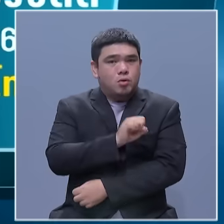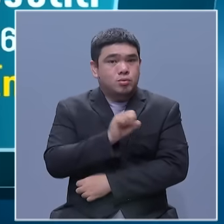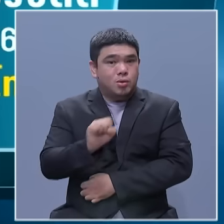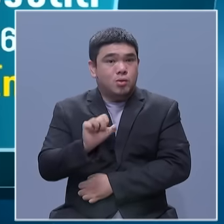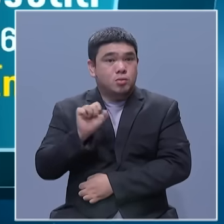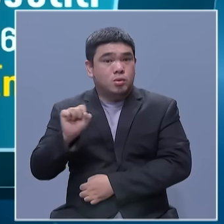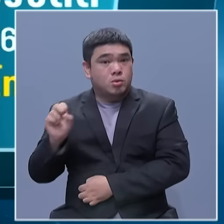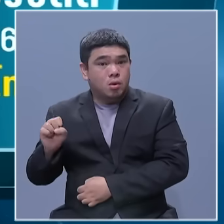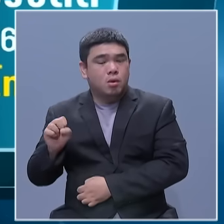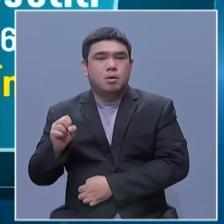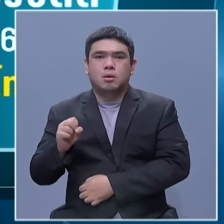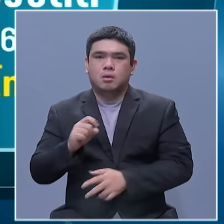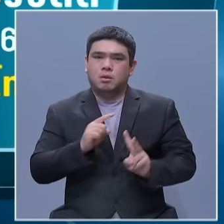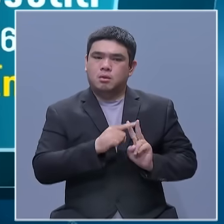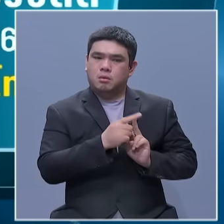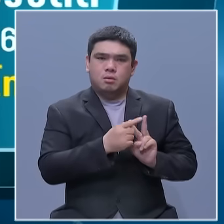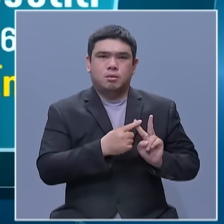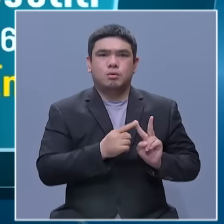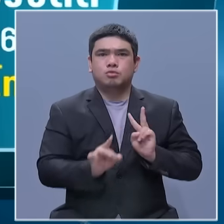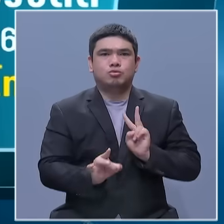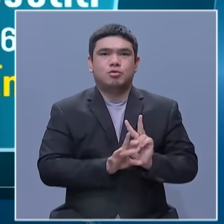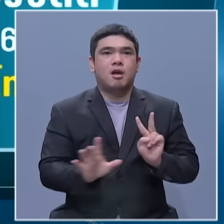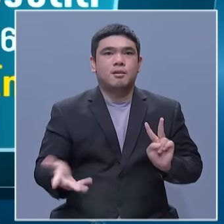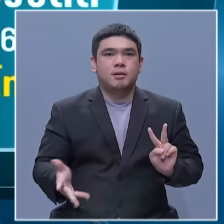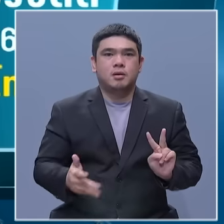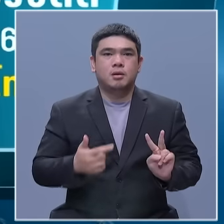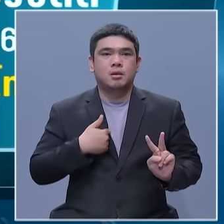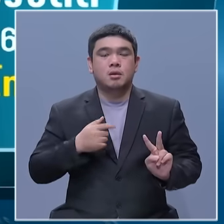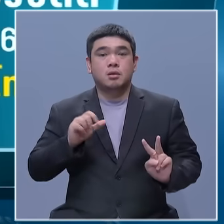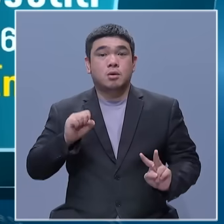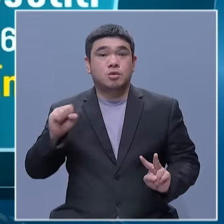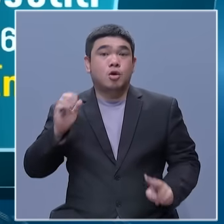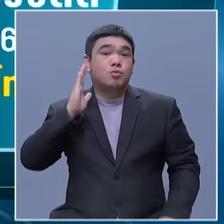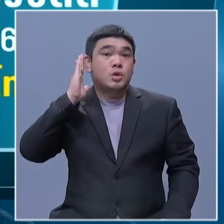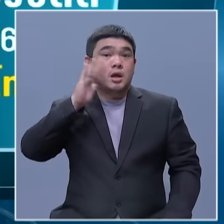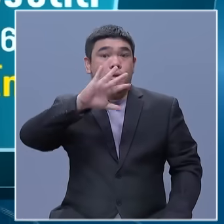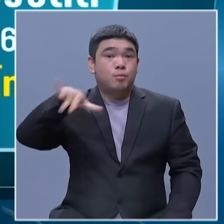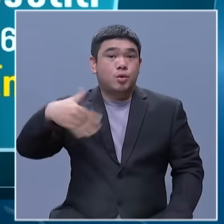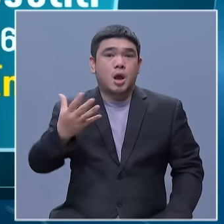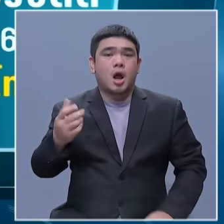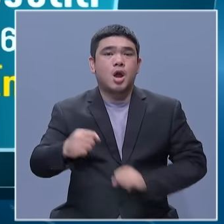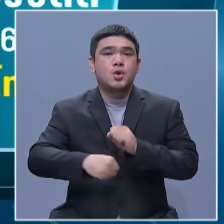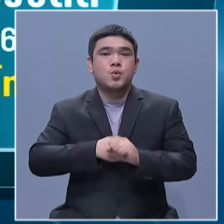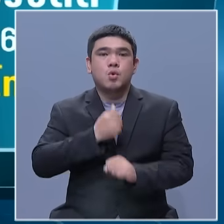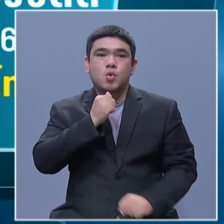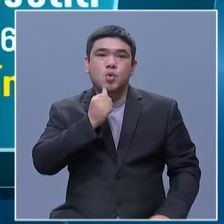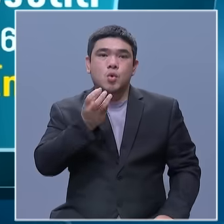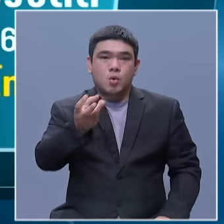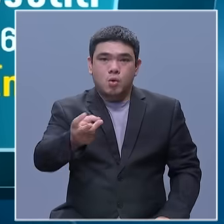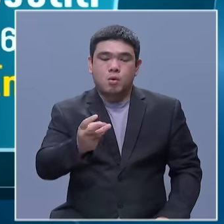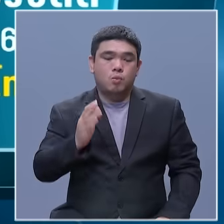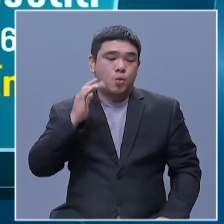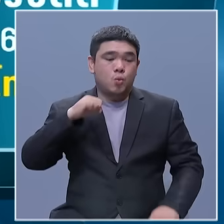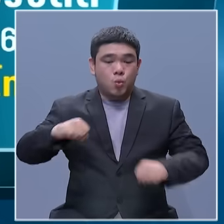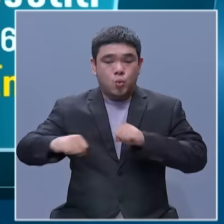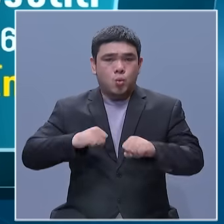คนนี้คงจะไม่ใช่รายสุดท้ายนะคะเนื่องจากสสของพ ร รคส่วนใหญ่ก็เป็นผู้ชายอายุก็ยังน้อยค่ะอยู่ในวัยหนุ่มสาวอาจ